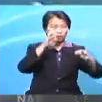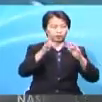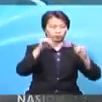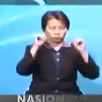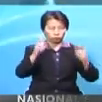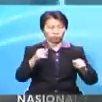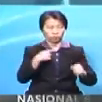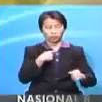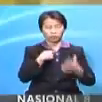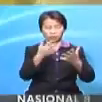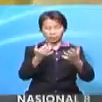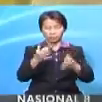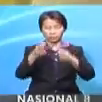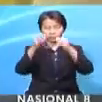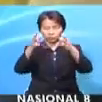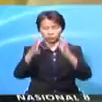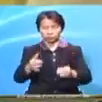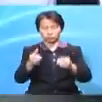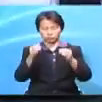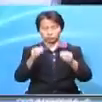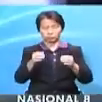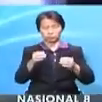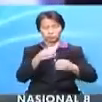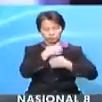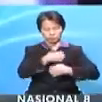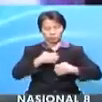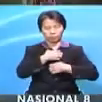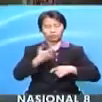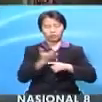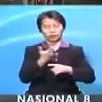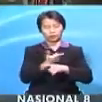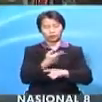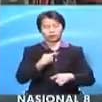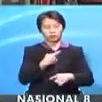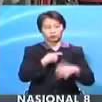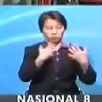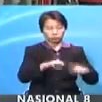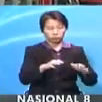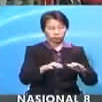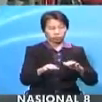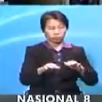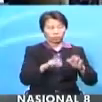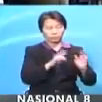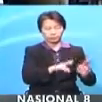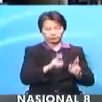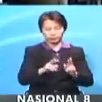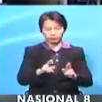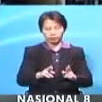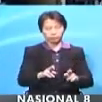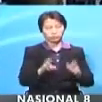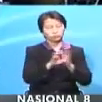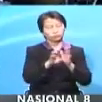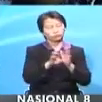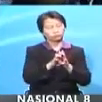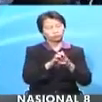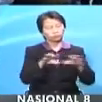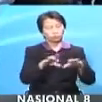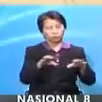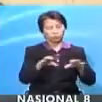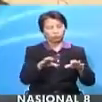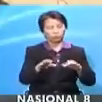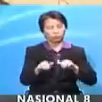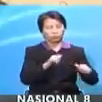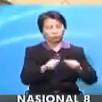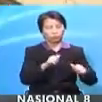kita makan lebih ramai guru-guru dapat menikmati latihan yang telah terancam seperti kita rancang dalam piagam guru kita dalam pelan pemanah